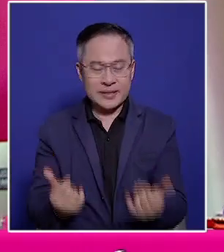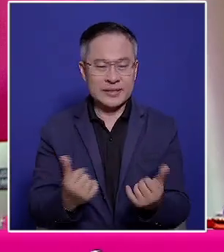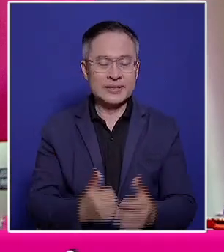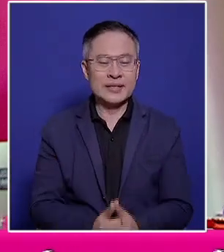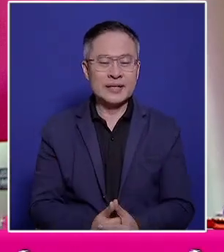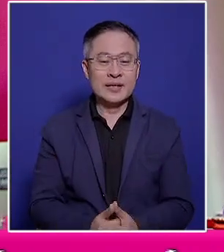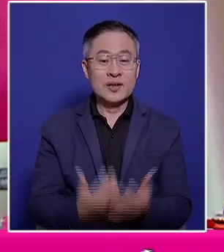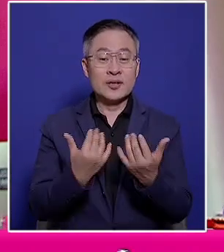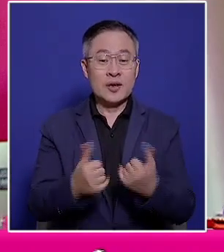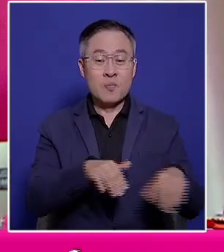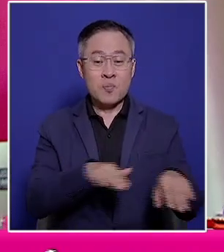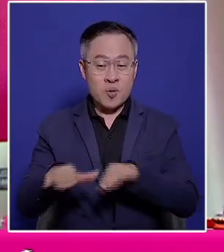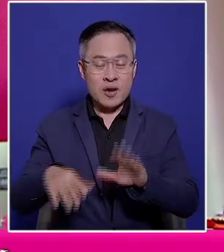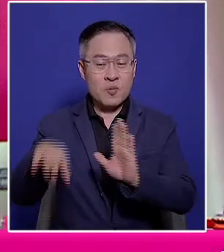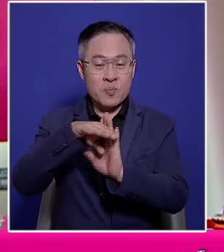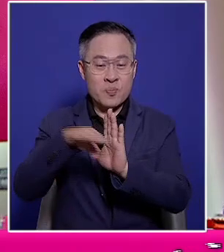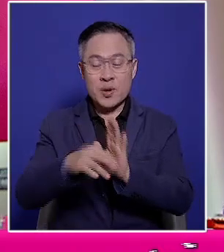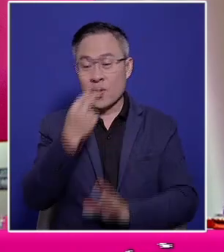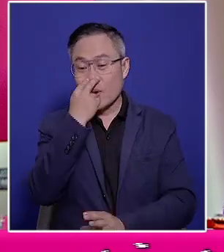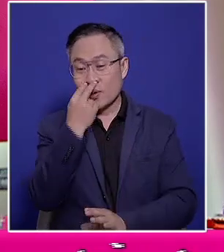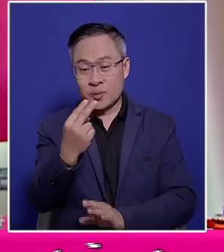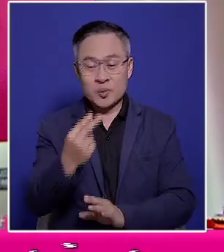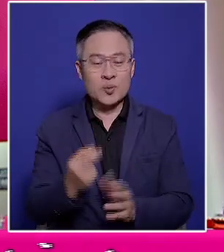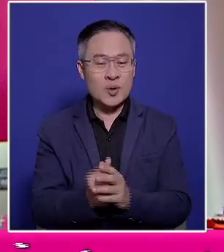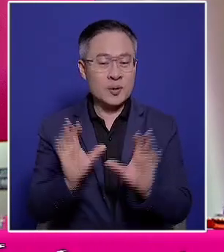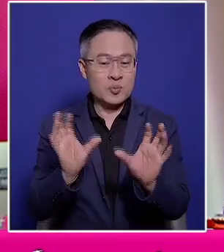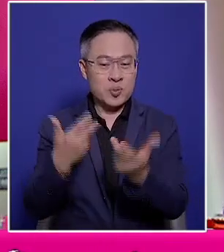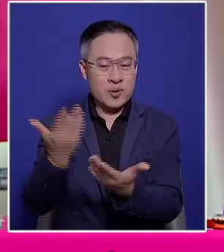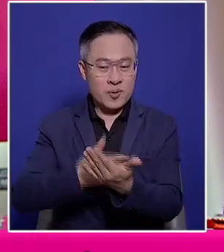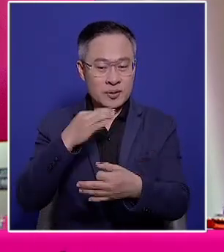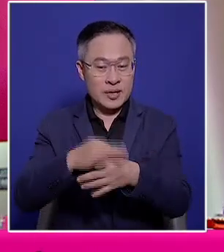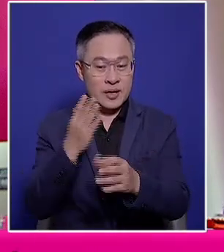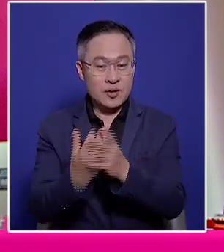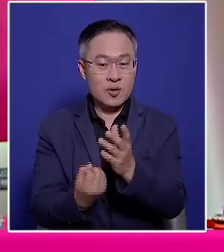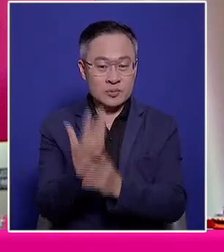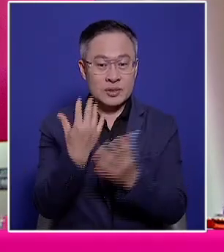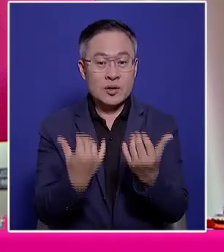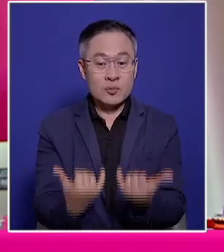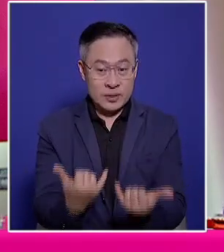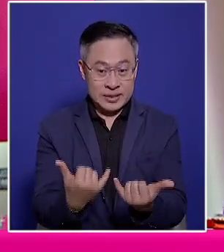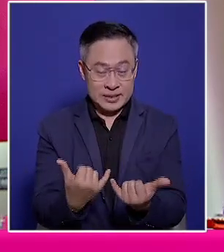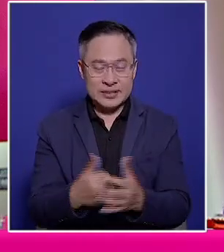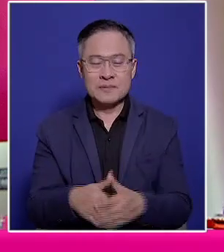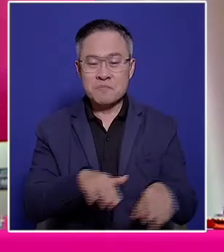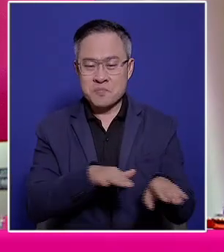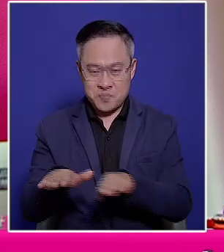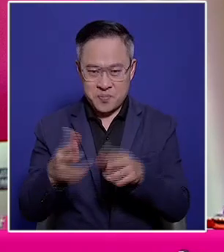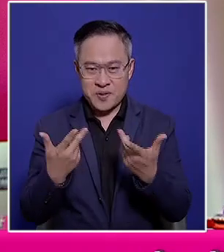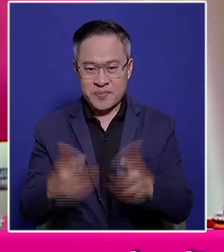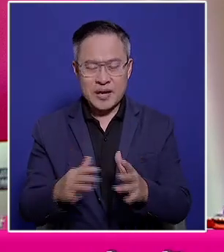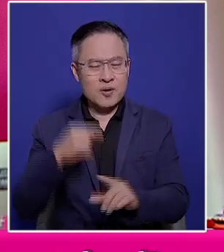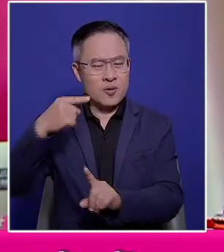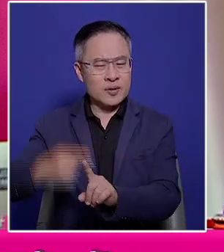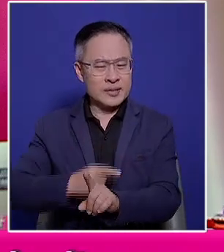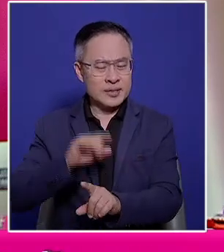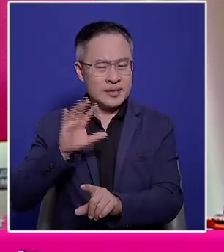ปค่ะส่วนตอนนี้พร้อมแล้วค่ะอยากเชิญชวนคุณผู้ชมทุกท่านค่ะไปติดตามชมการถ่ายทอดสดการออกรางวัลสลากออมสินพิเศษ2ปีประจ